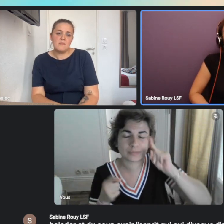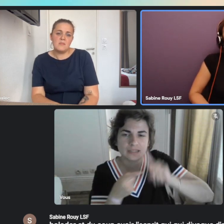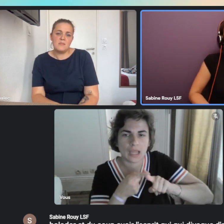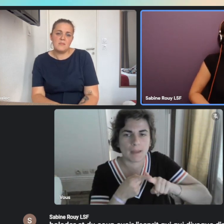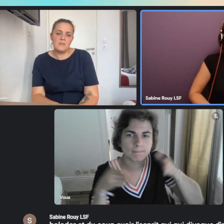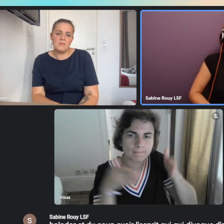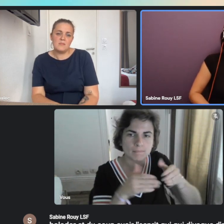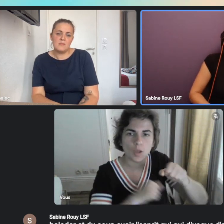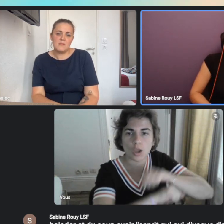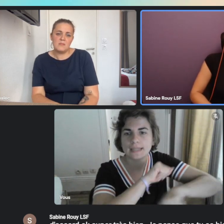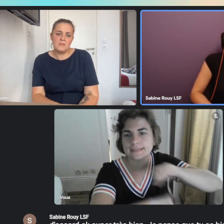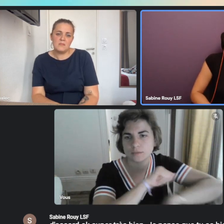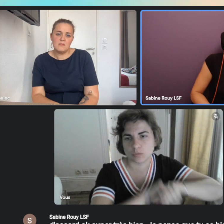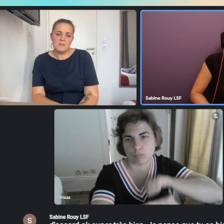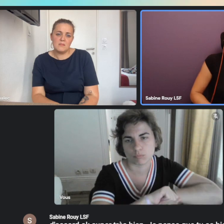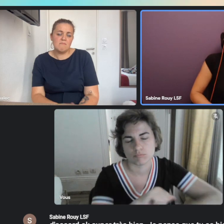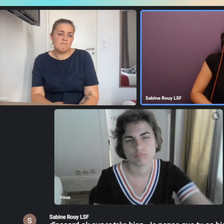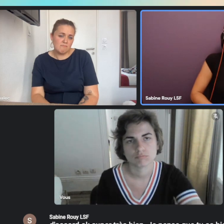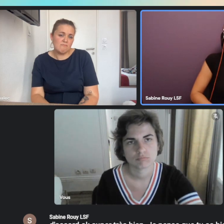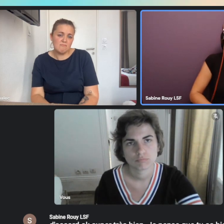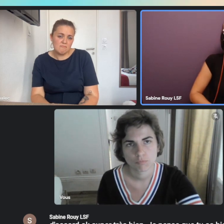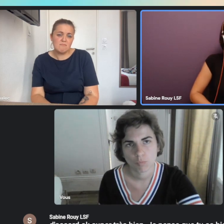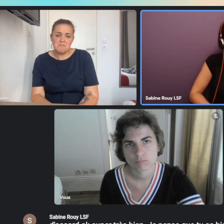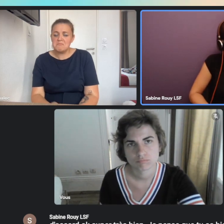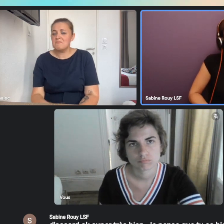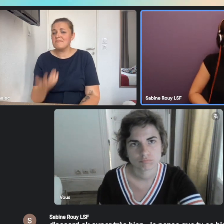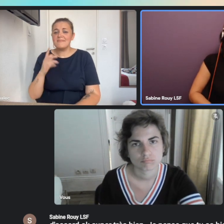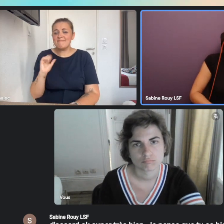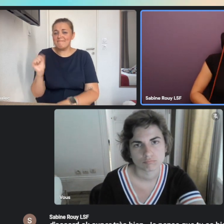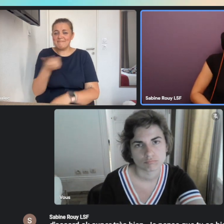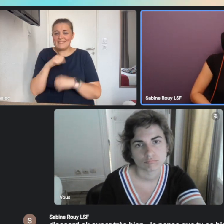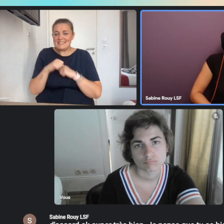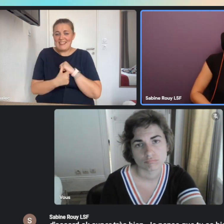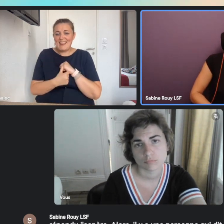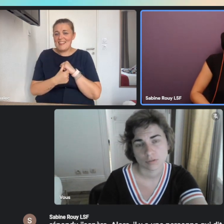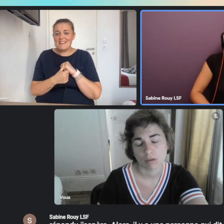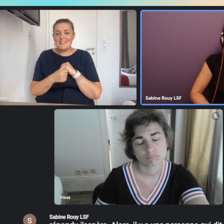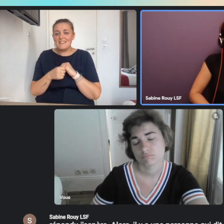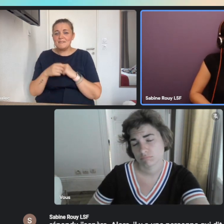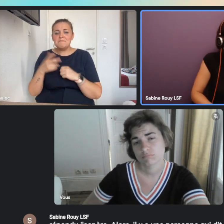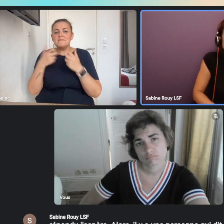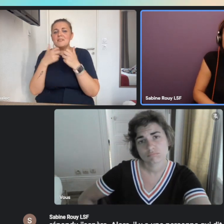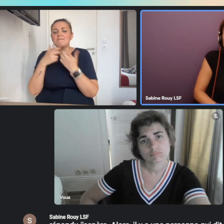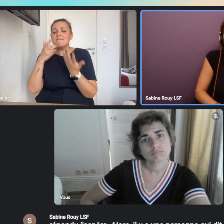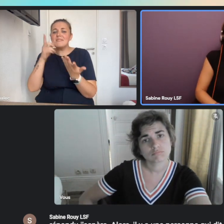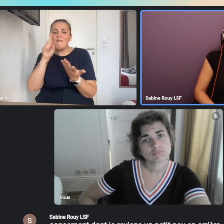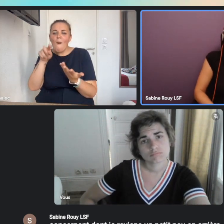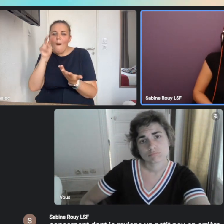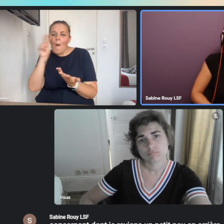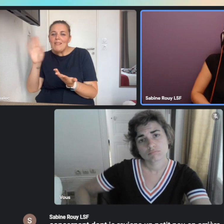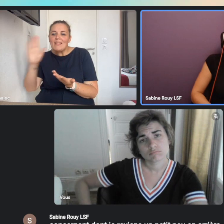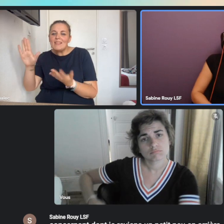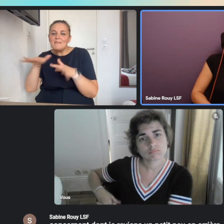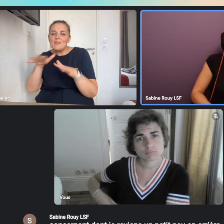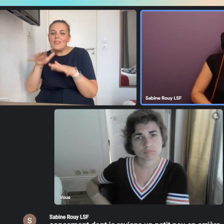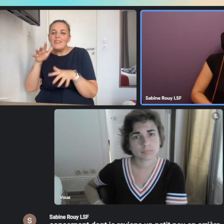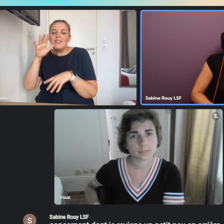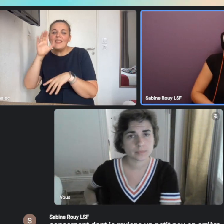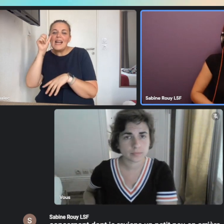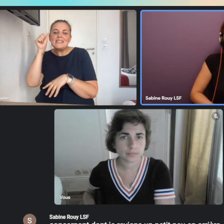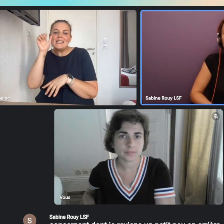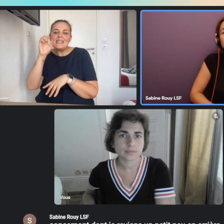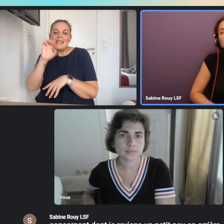vraiment, que justement c'est pas d'un point de vue, créatif, davantage d'un point de vue organisationnel. Bah oui, c'est ça, chacun a son style.